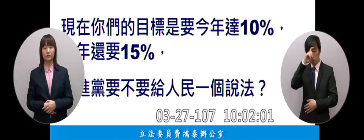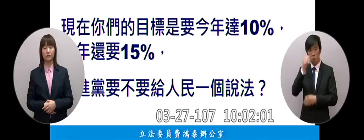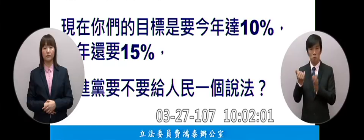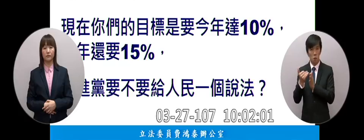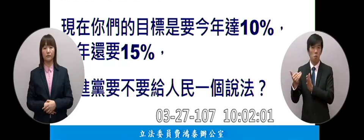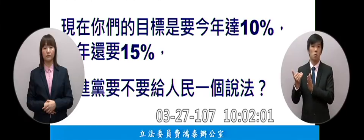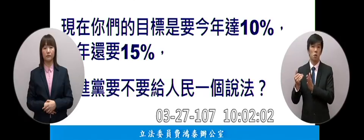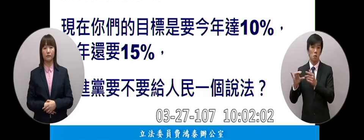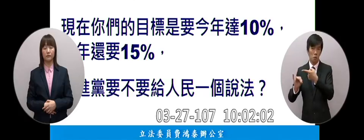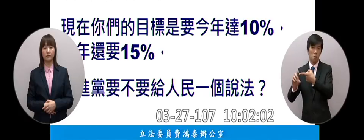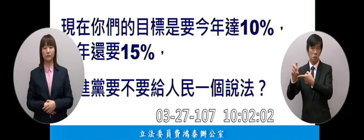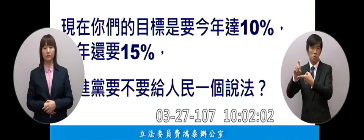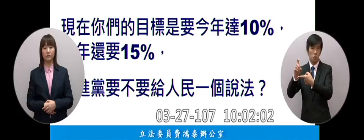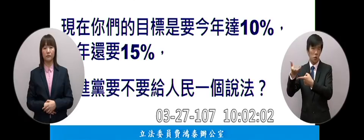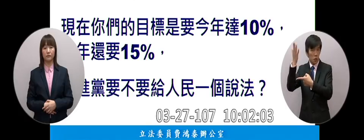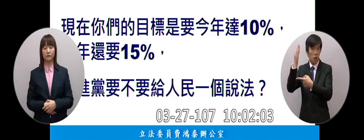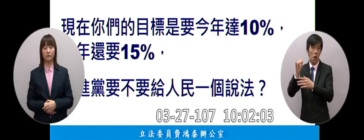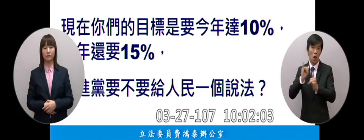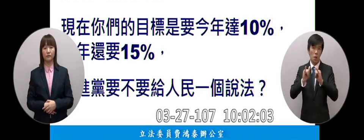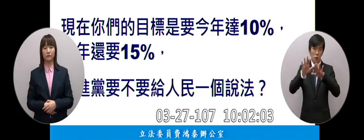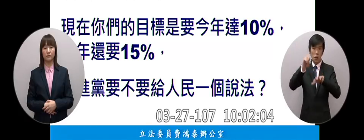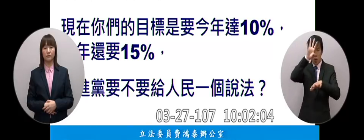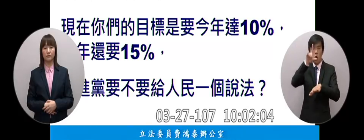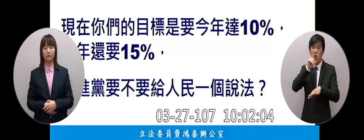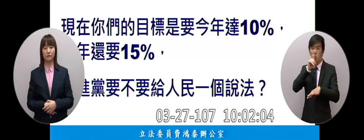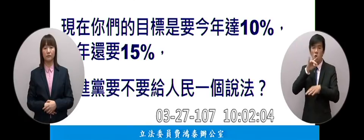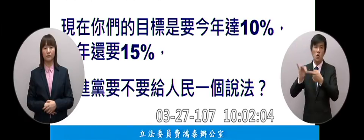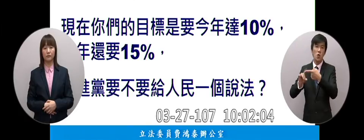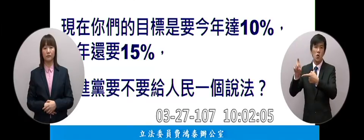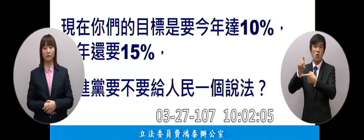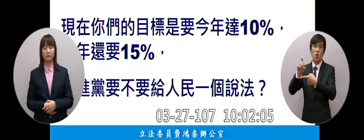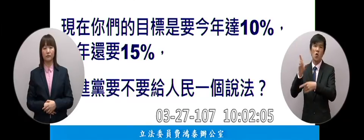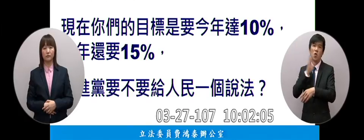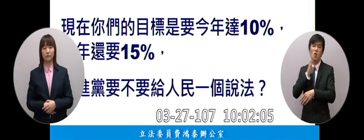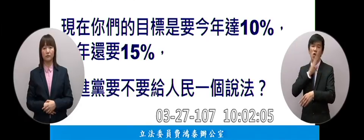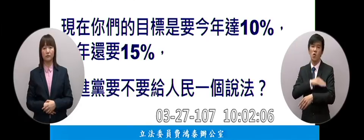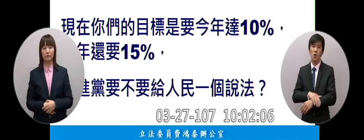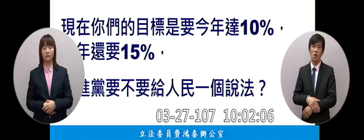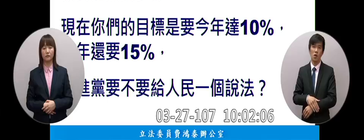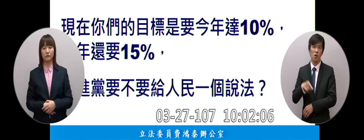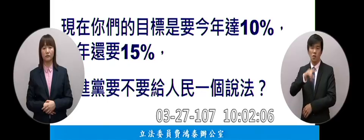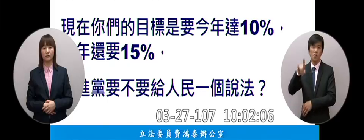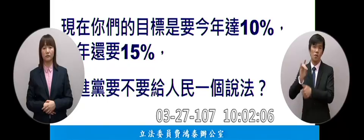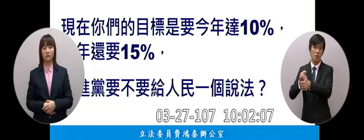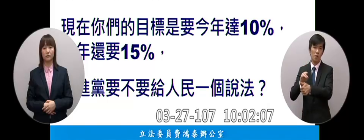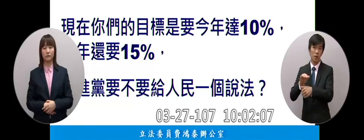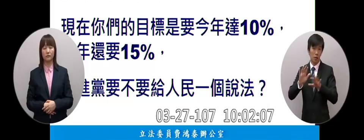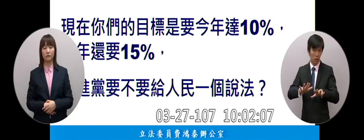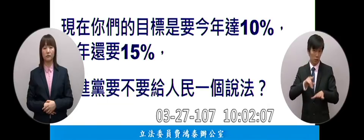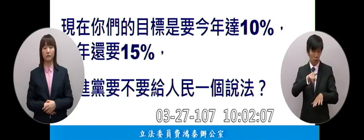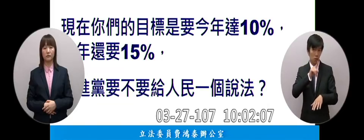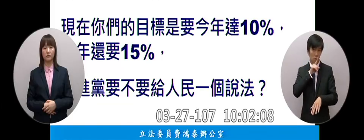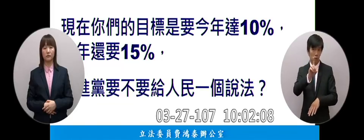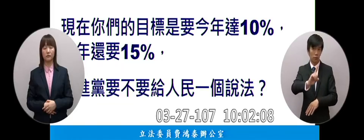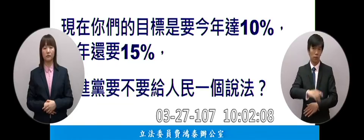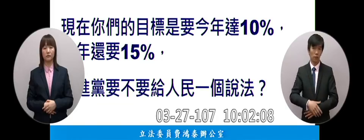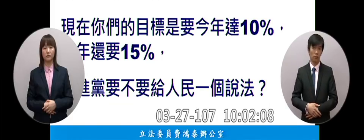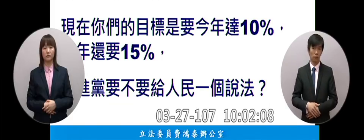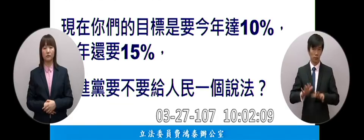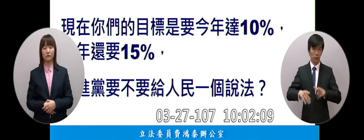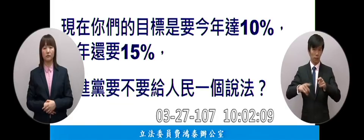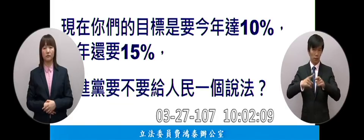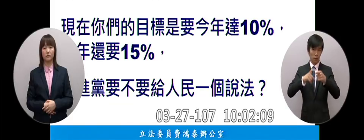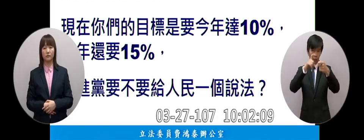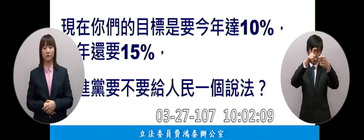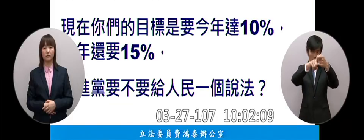被民进党说太多了，都藏电在骗人。现在你说这是你说的话，今年的目